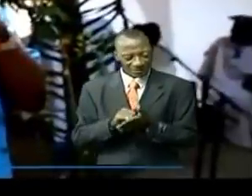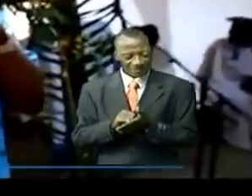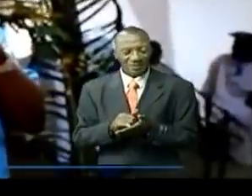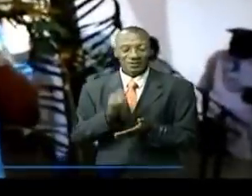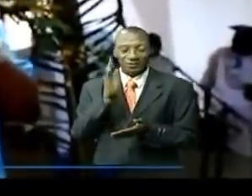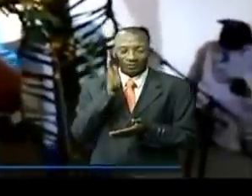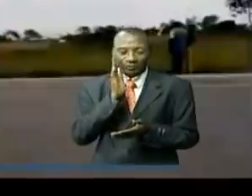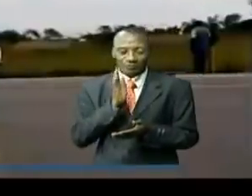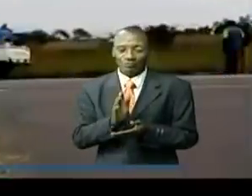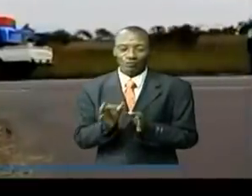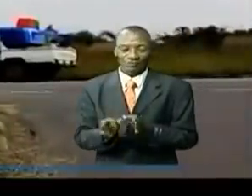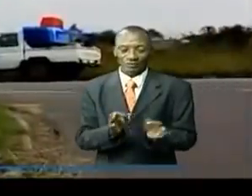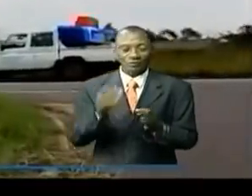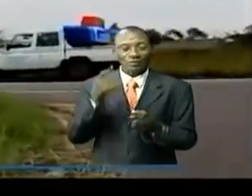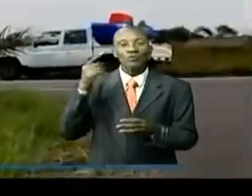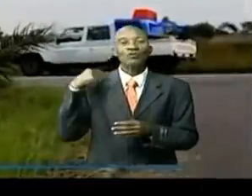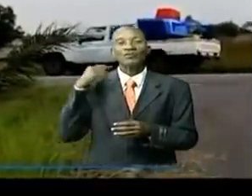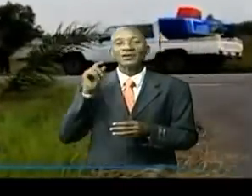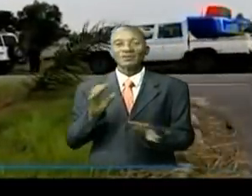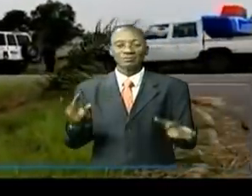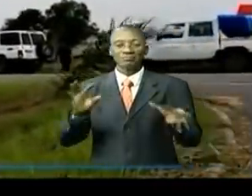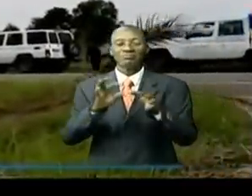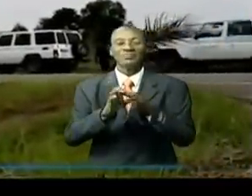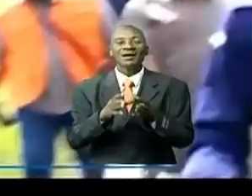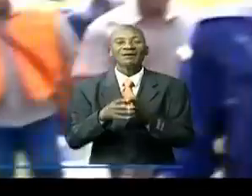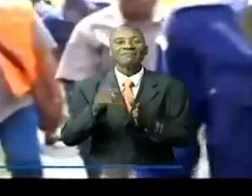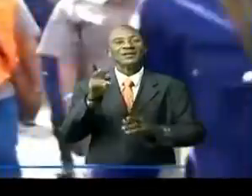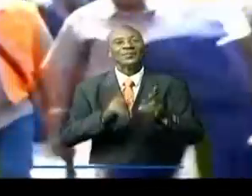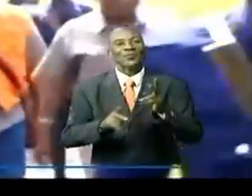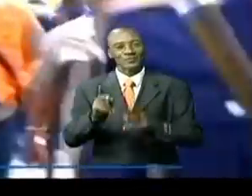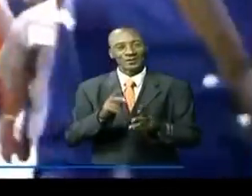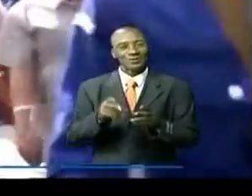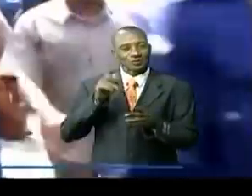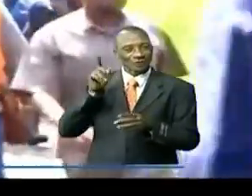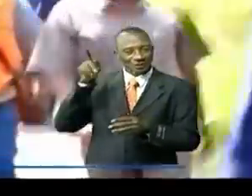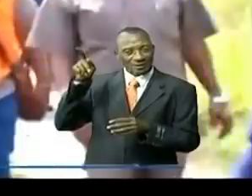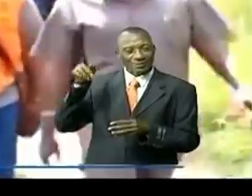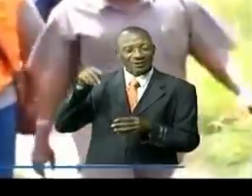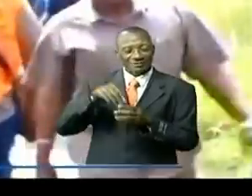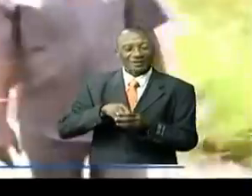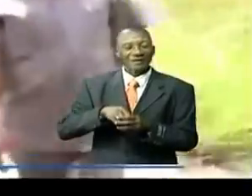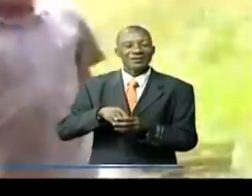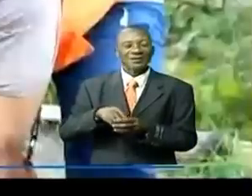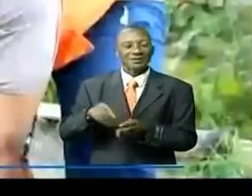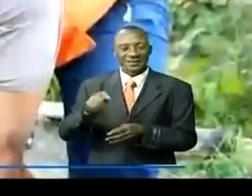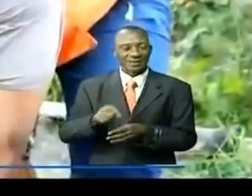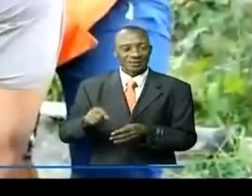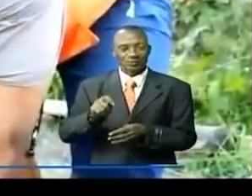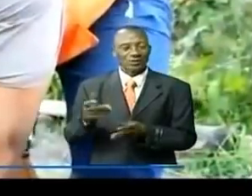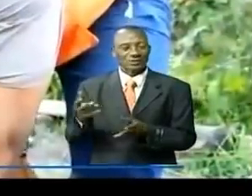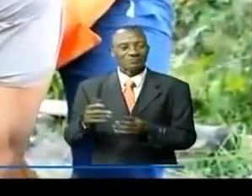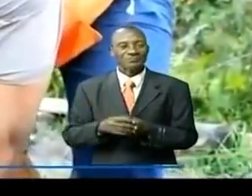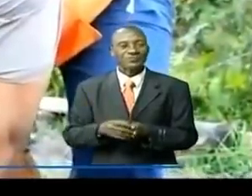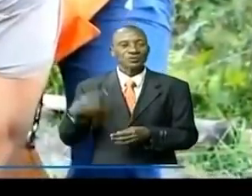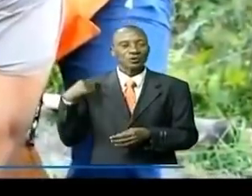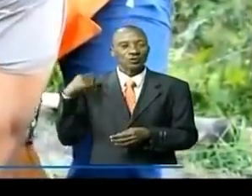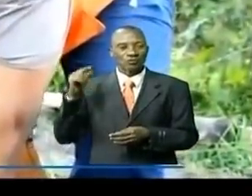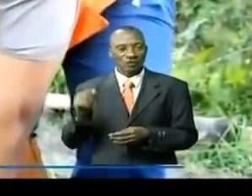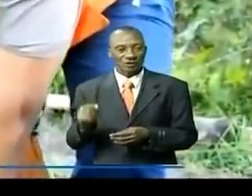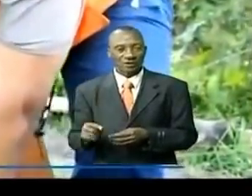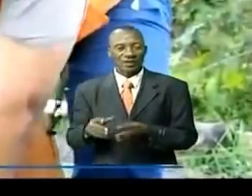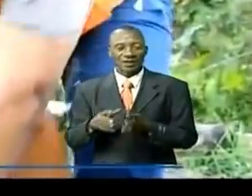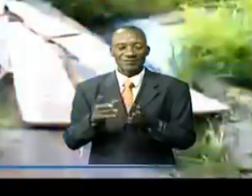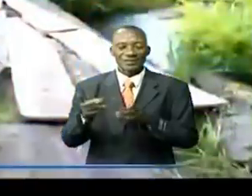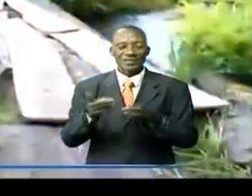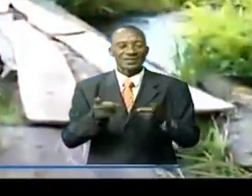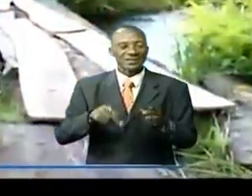œuvres qui parlent d'eux-mêmes dans les Kwilu en général. En prélude de cette activité, le gouverneur du Kwilu, accompagné du directeur provincial